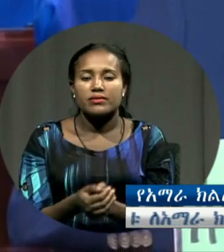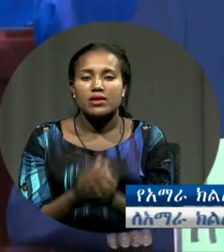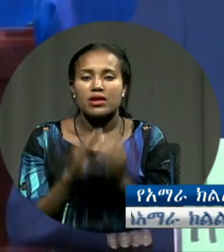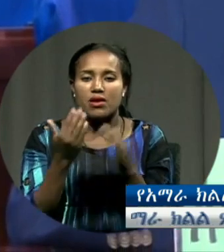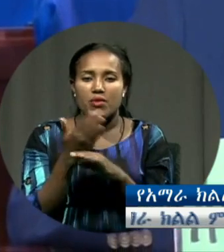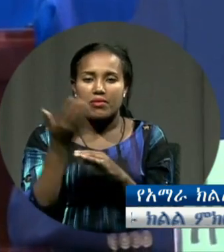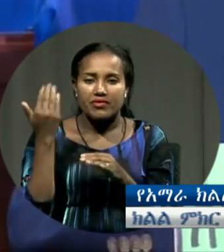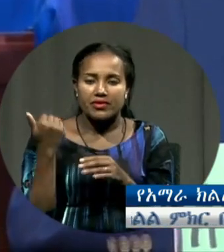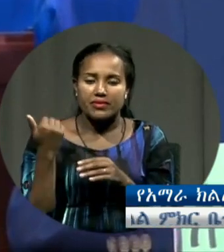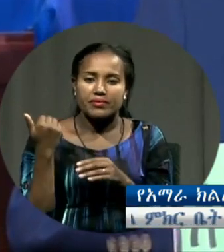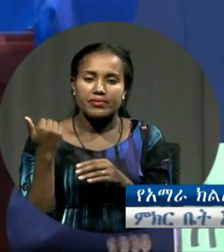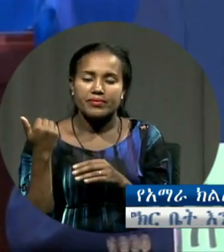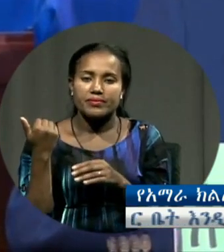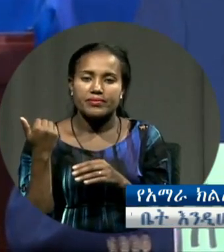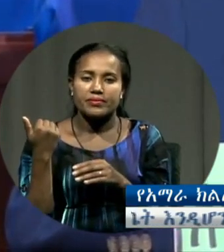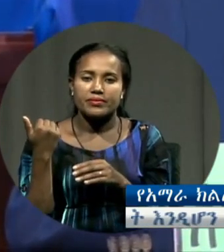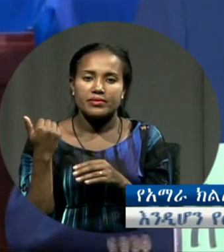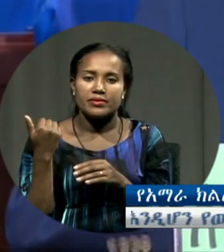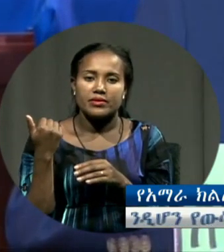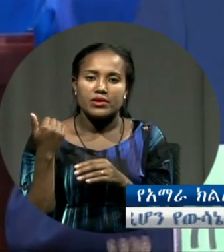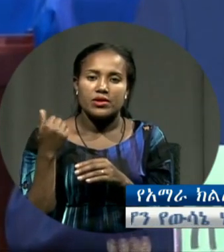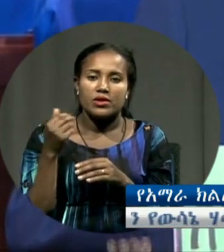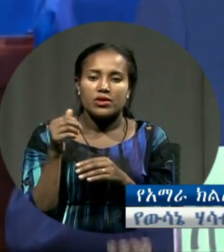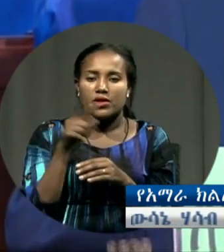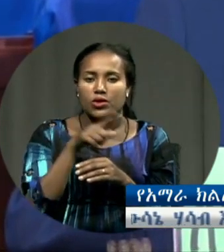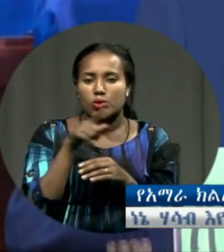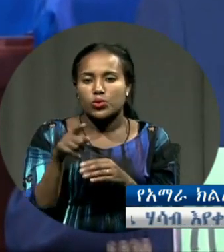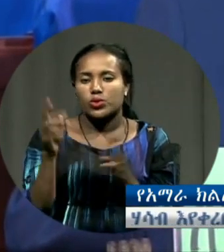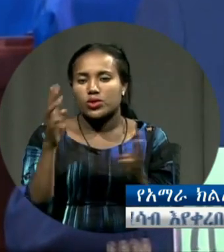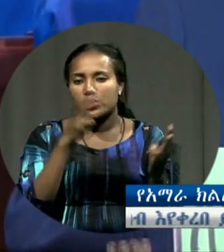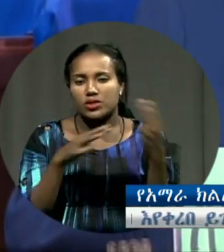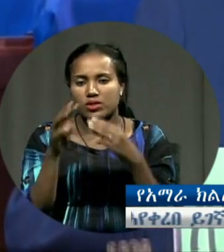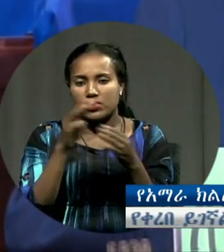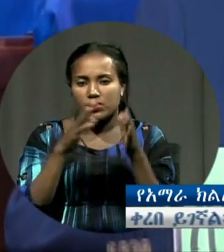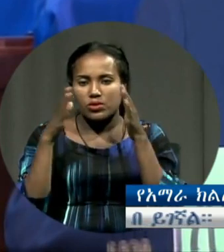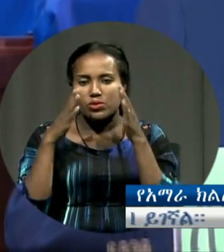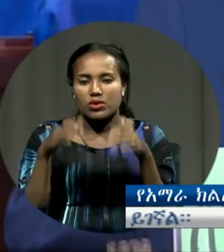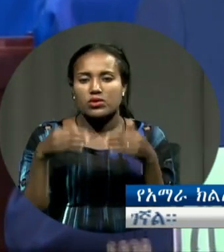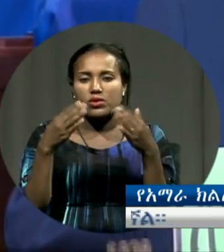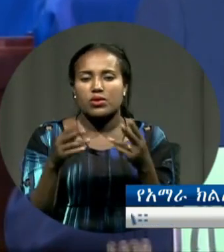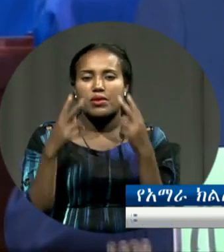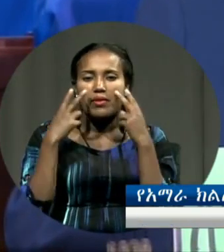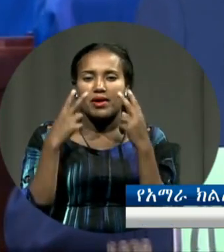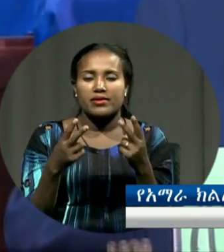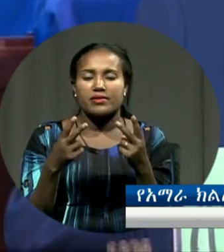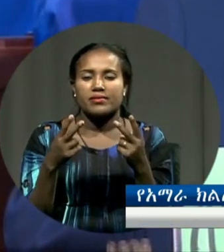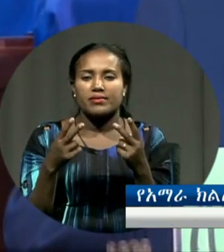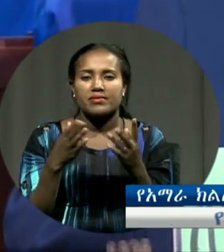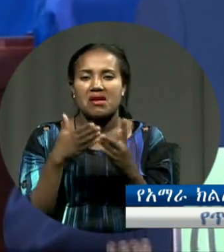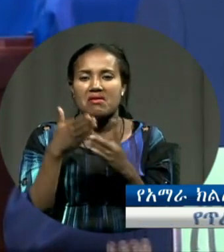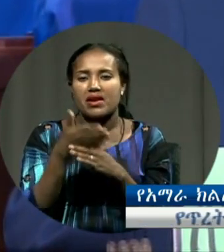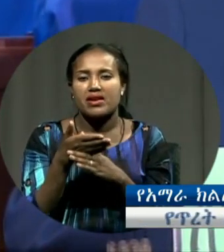ካሁን በፊትም የነሱን ችግር ትኩረት ሰጥቶ ከማየት አንጻር